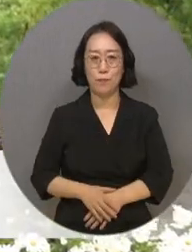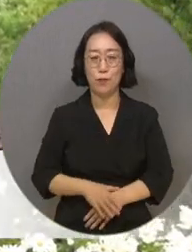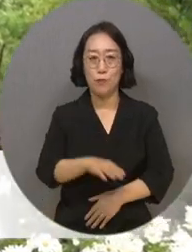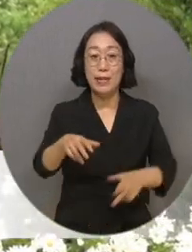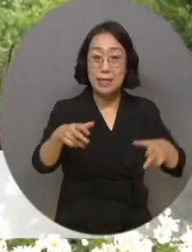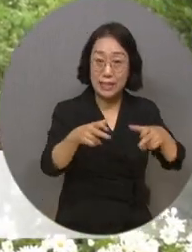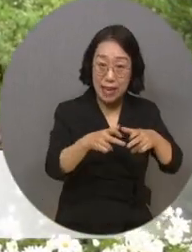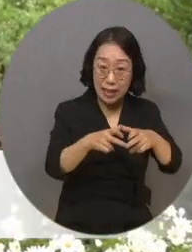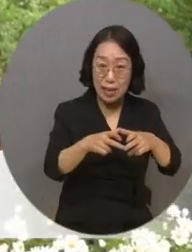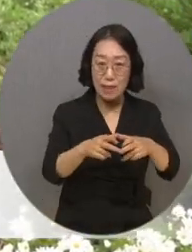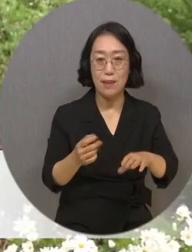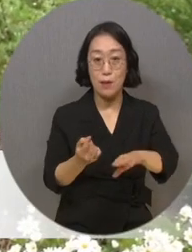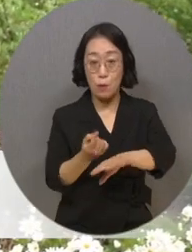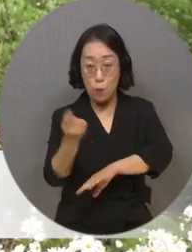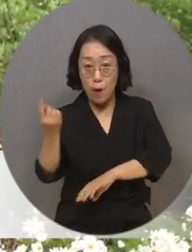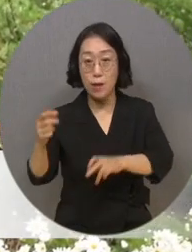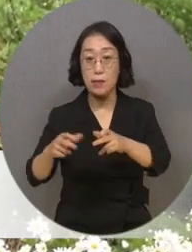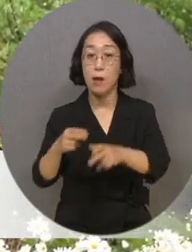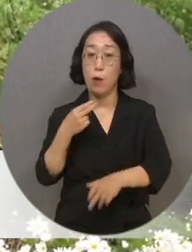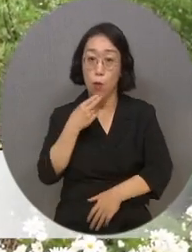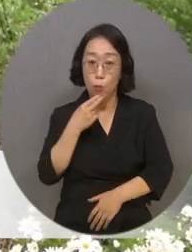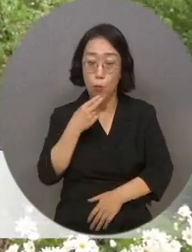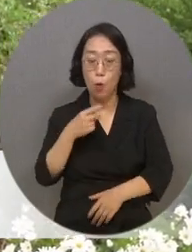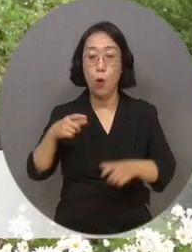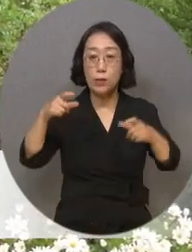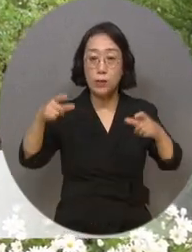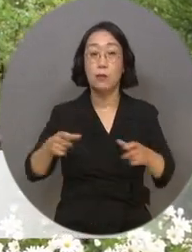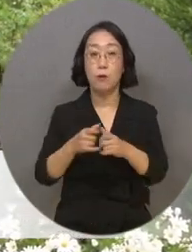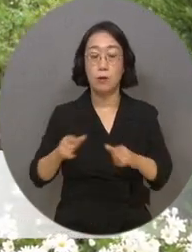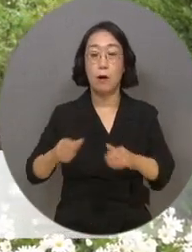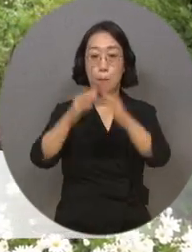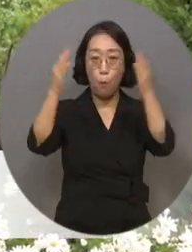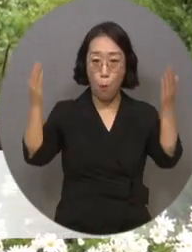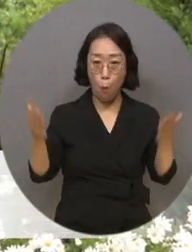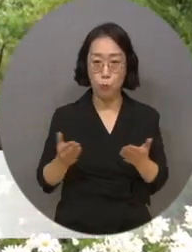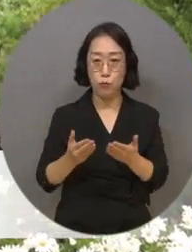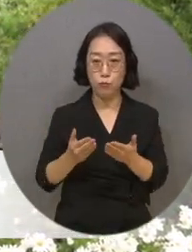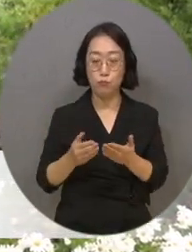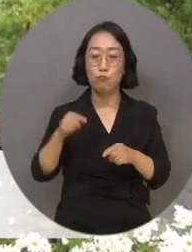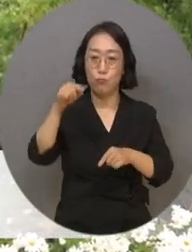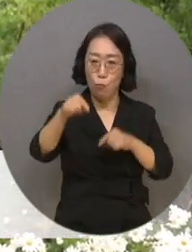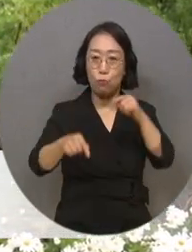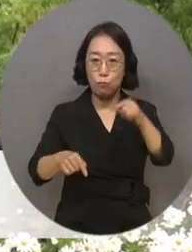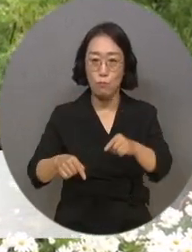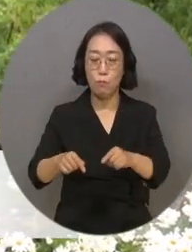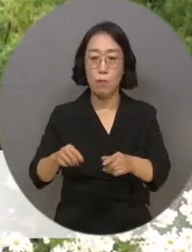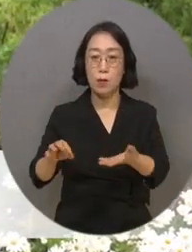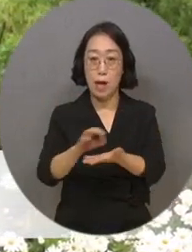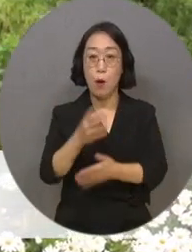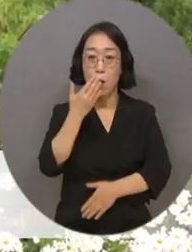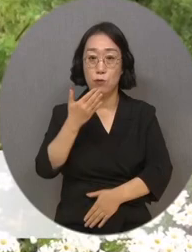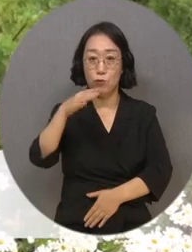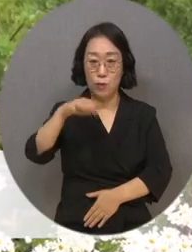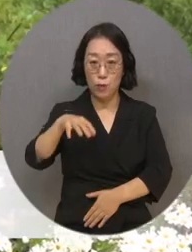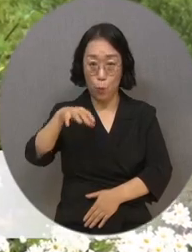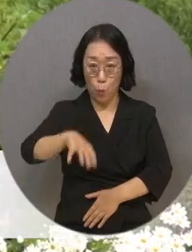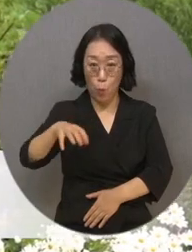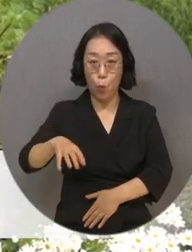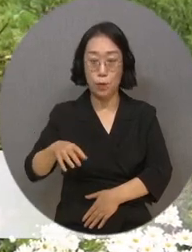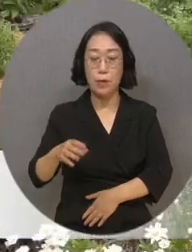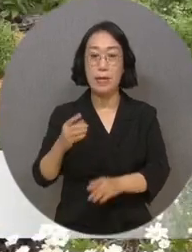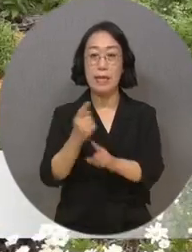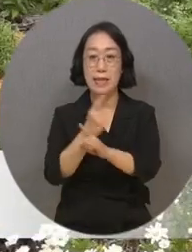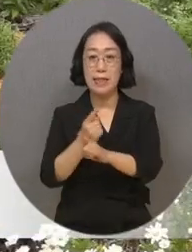뿐만 아니라 우리 비장애인들, 시민들도 함께 이용할 수 있는 그런 이제 힐링 치유